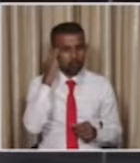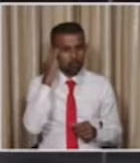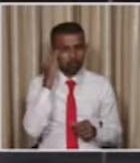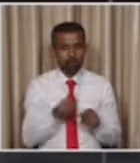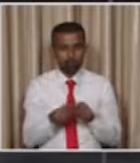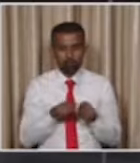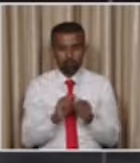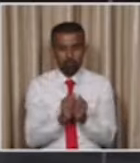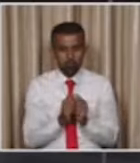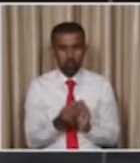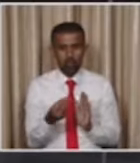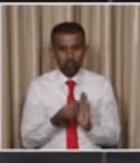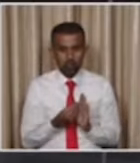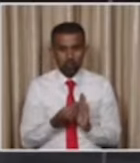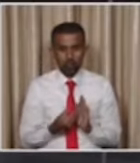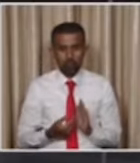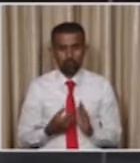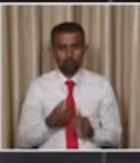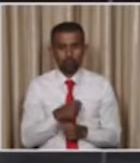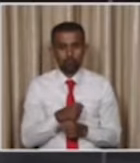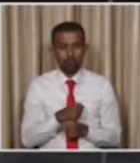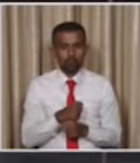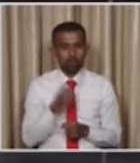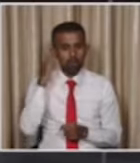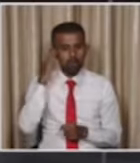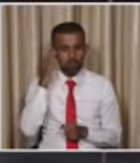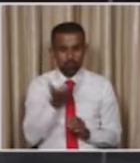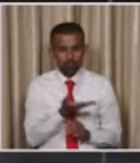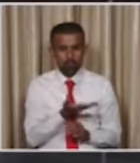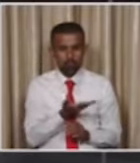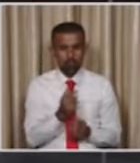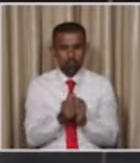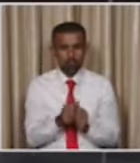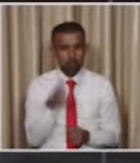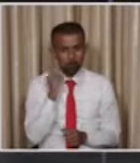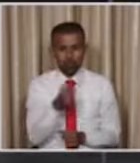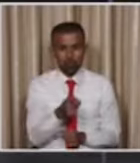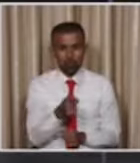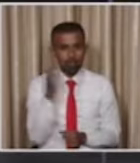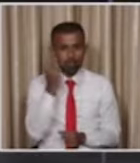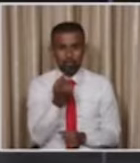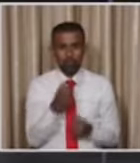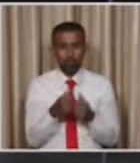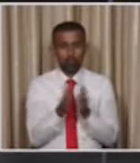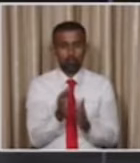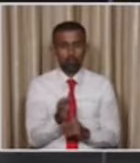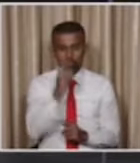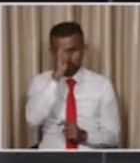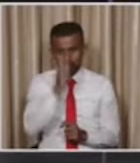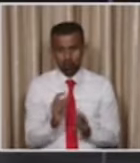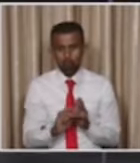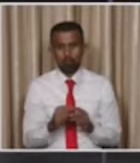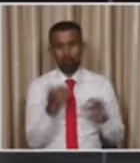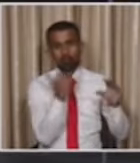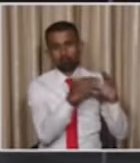ඒ සංශෝධන ටිකක් දීලා තිනේ කුවා. මම ගීතා කුමාරසිංහ මැතිණියගෙන් ඇහුවා මේ ඒ කියපු සංශෝධන පිළිගන්නවද? එතුමිය කිව්වා ඔක්කොම ජනාධිපතිතුමාගේ කාර්යාලයට